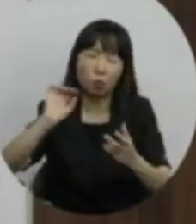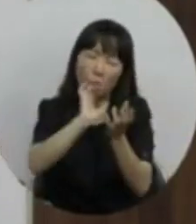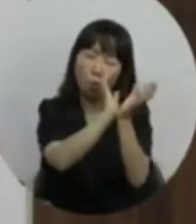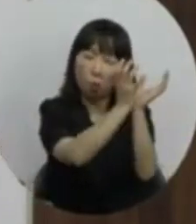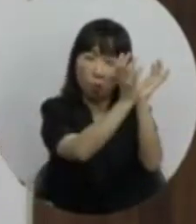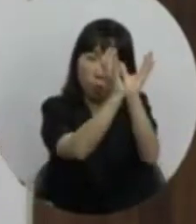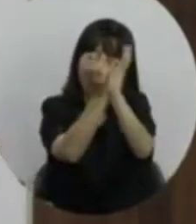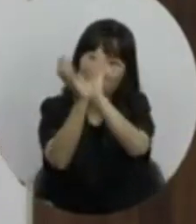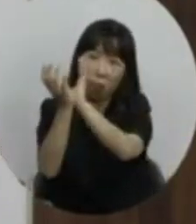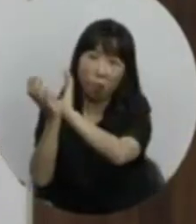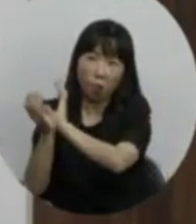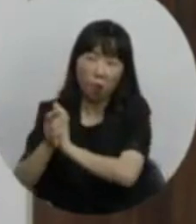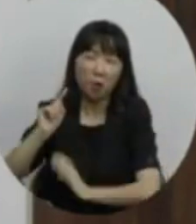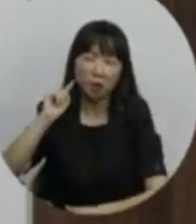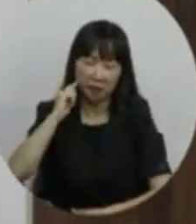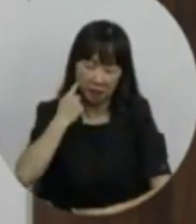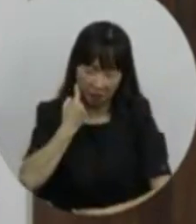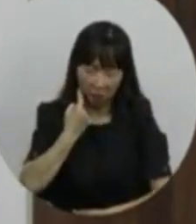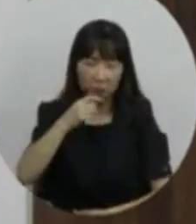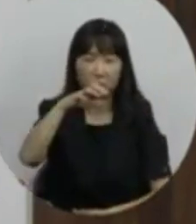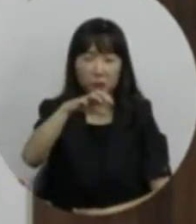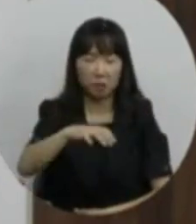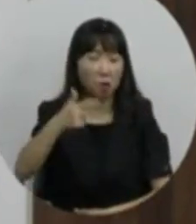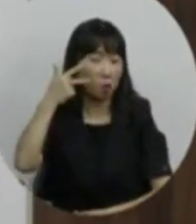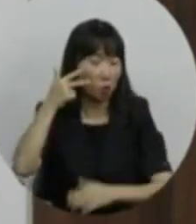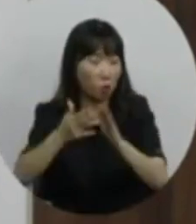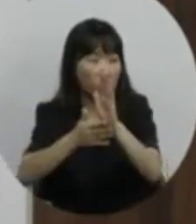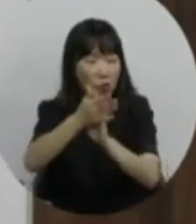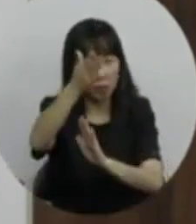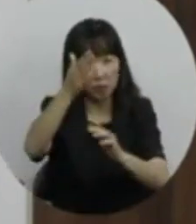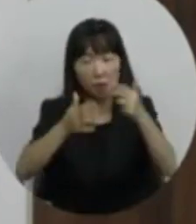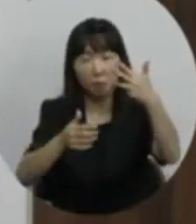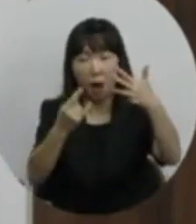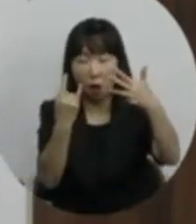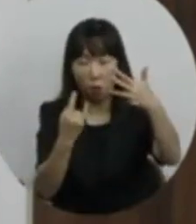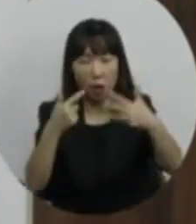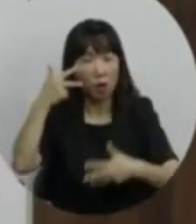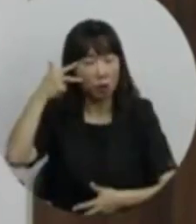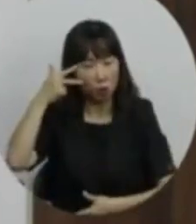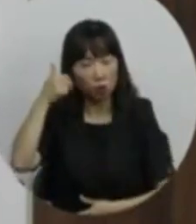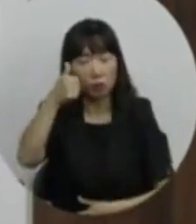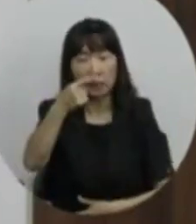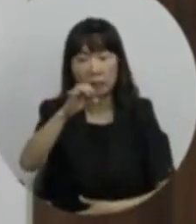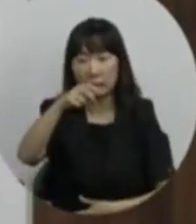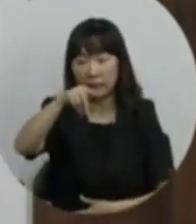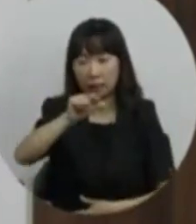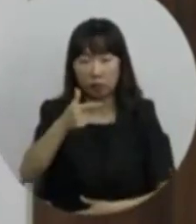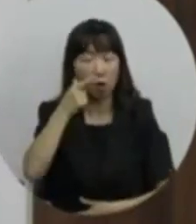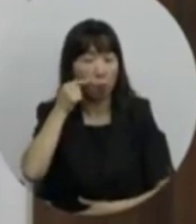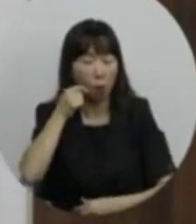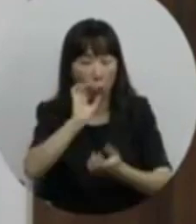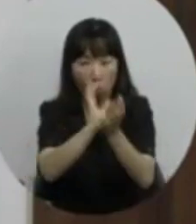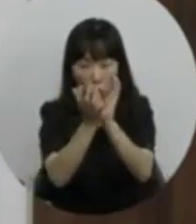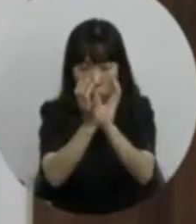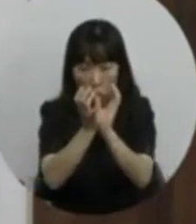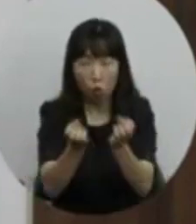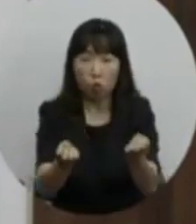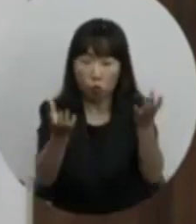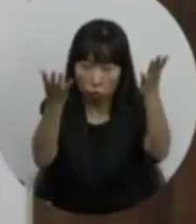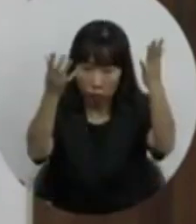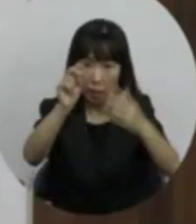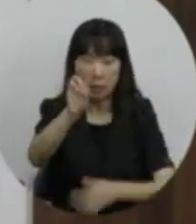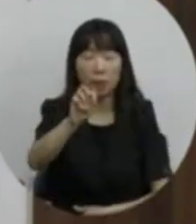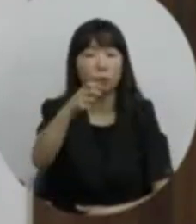꽃들이 만발한 가운데 여지시는 제8회 여주 흥천 남한강 벚꽃축제,